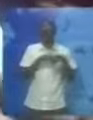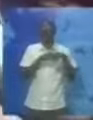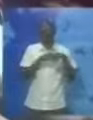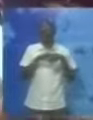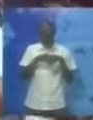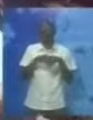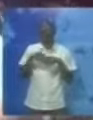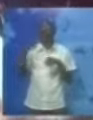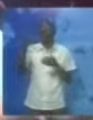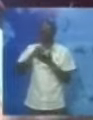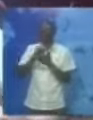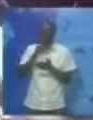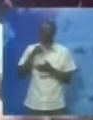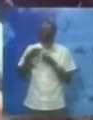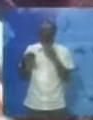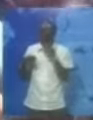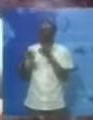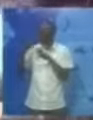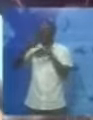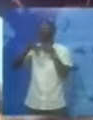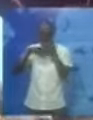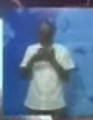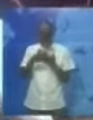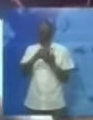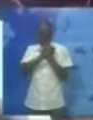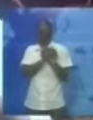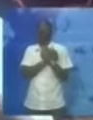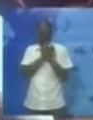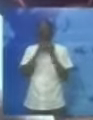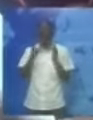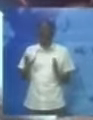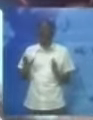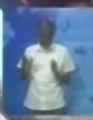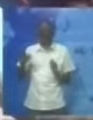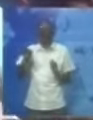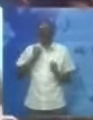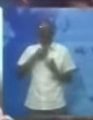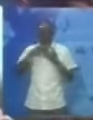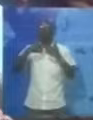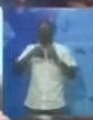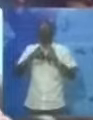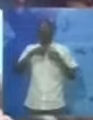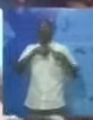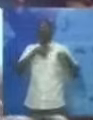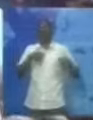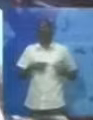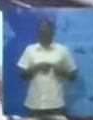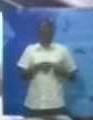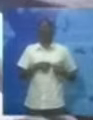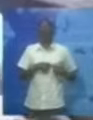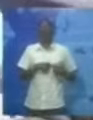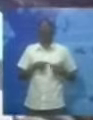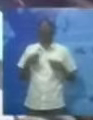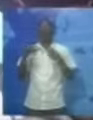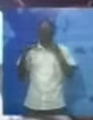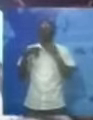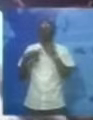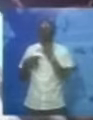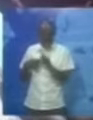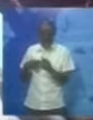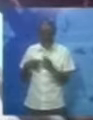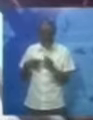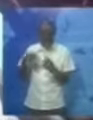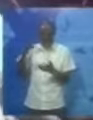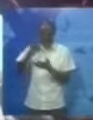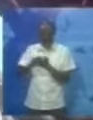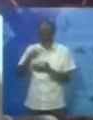dire que à tous les amoureux, que ce que nous avons dans notre cœur, il faut l'exprimer. Donc, pour ceux qui ne se